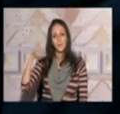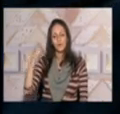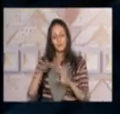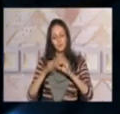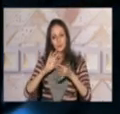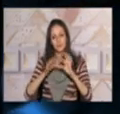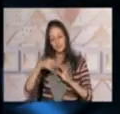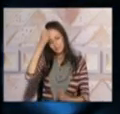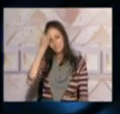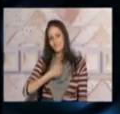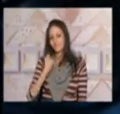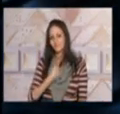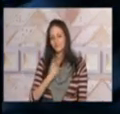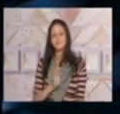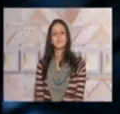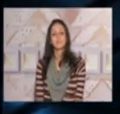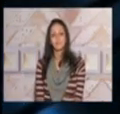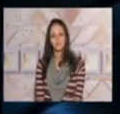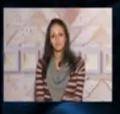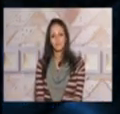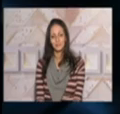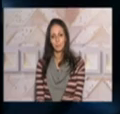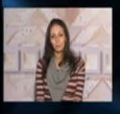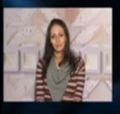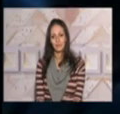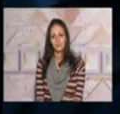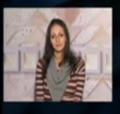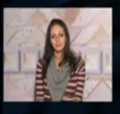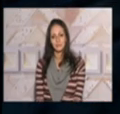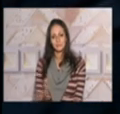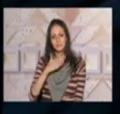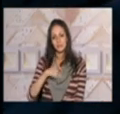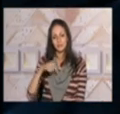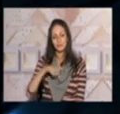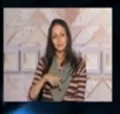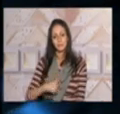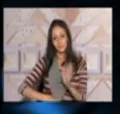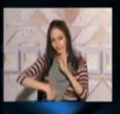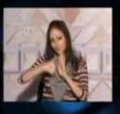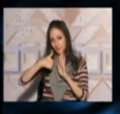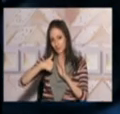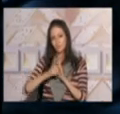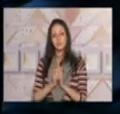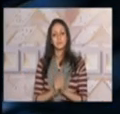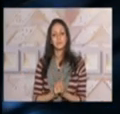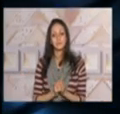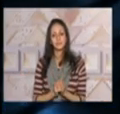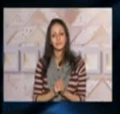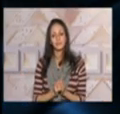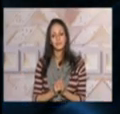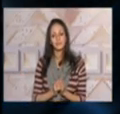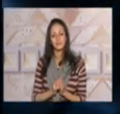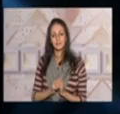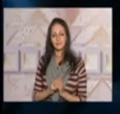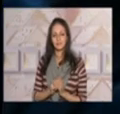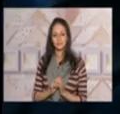دي جائزة جميلة السنة اللي فاتت يعني. بس واضح طبعا ان هنا في الجائزة بتاعتنا التميز الوطني او التميز الحكومي في أفضل محافظ. لا الحقيقة احنا يعني